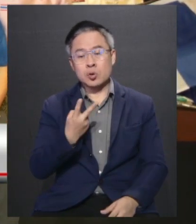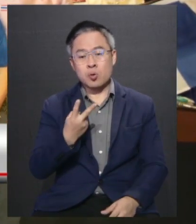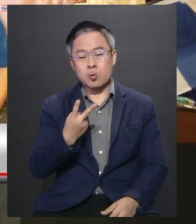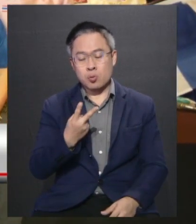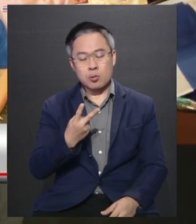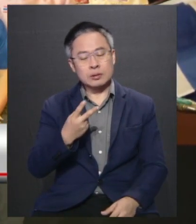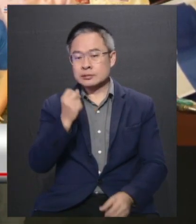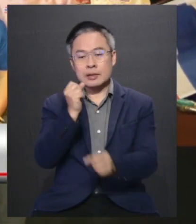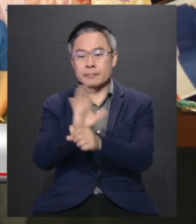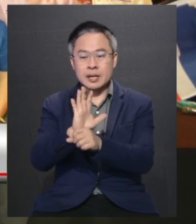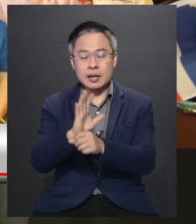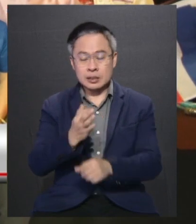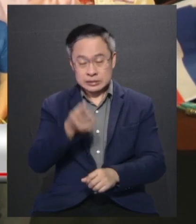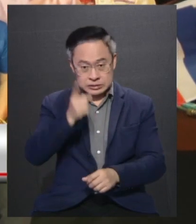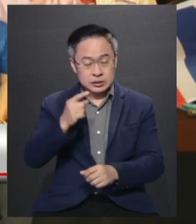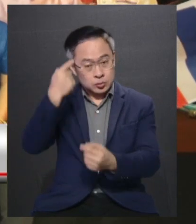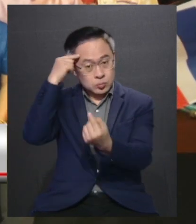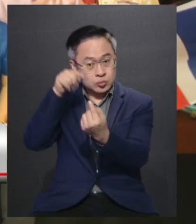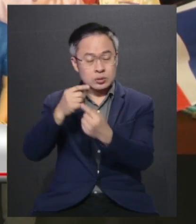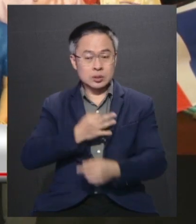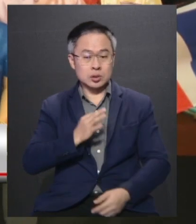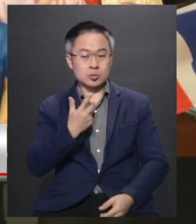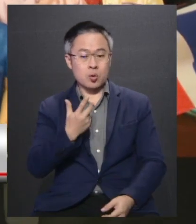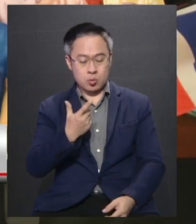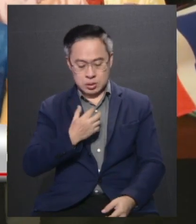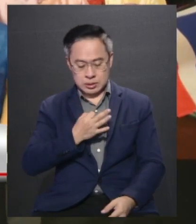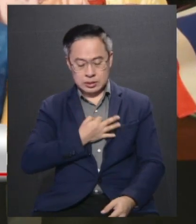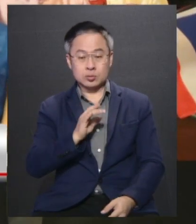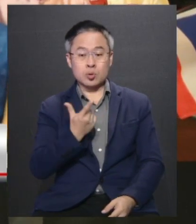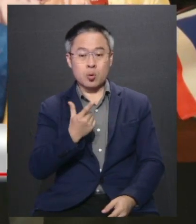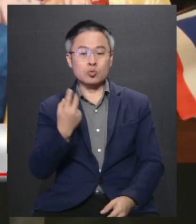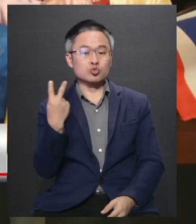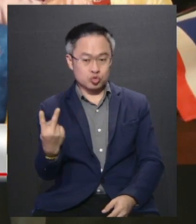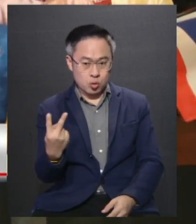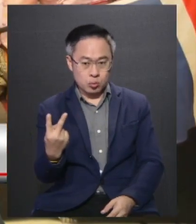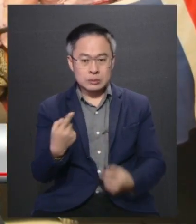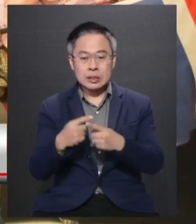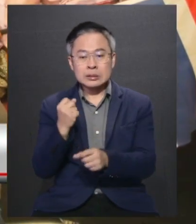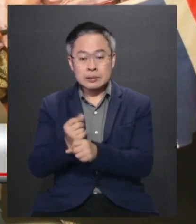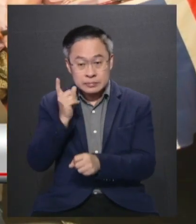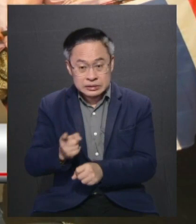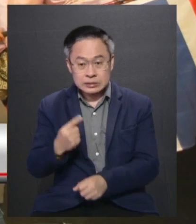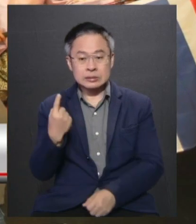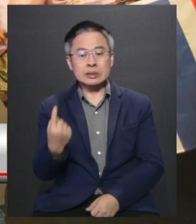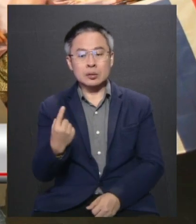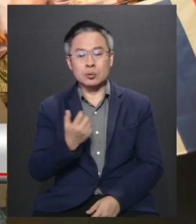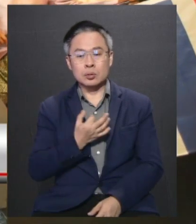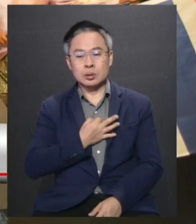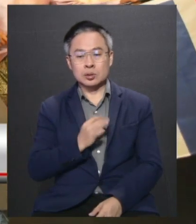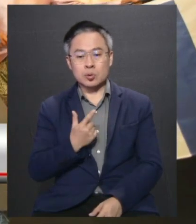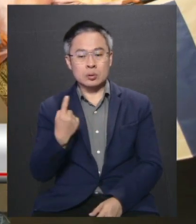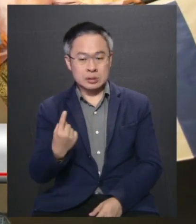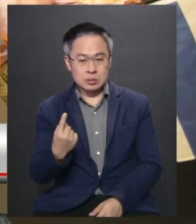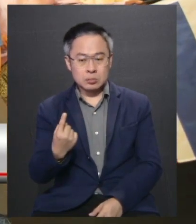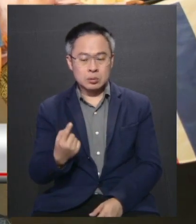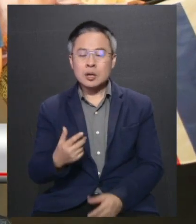ไปตามเป้าที่ตั้งไว้ 2เหรียญทองก็ตามแต่ก็ยอมรับว่าการแข่งขันกีฬาซีเกมส์ซึ่งเป็นมหกรรมกีฬามันไม่ใช่